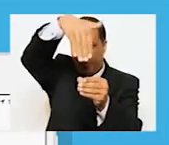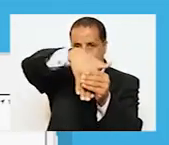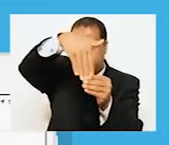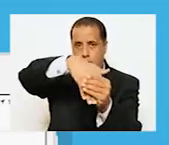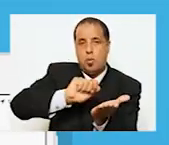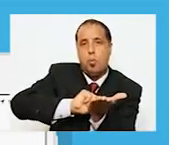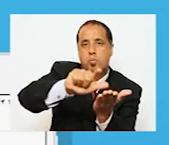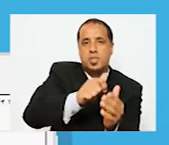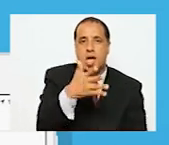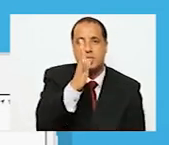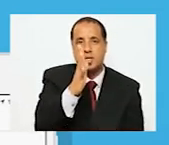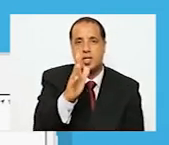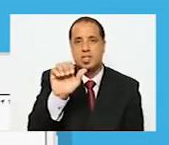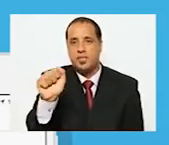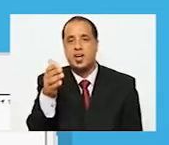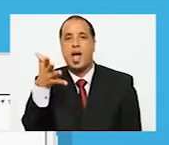وتبعتهم على الرقم